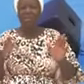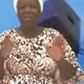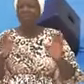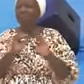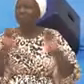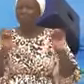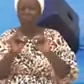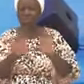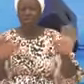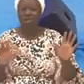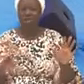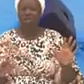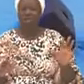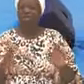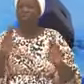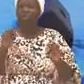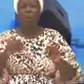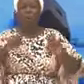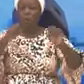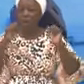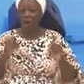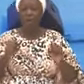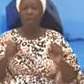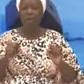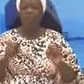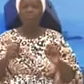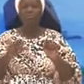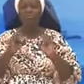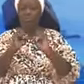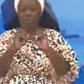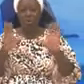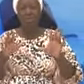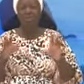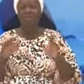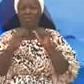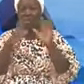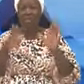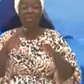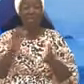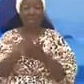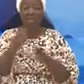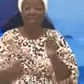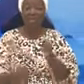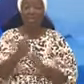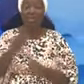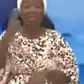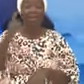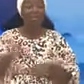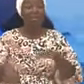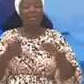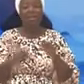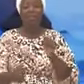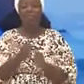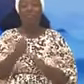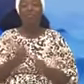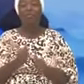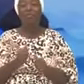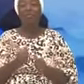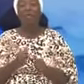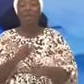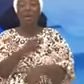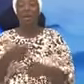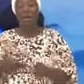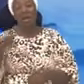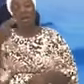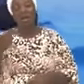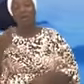et à aucune puissance et en italien qui est plus élevé que le très haut alors ce que le très haut dit